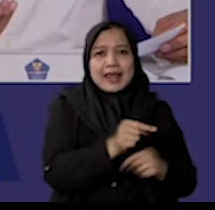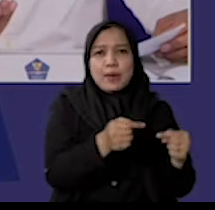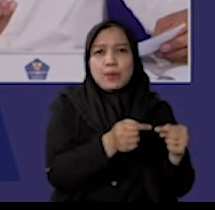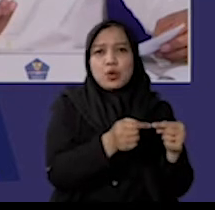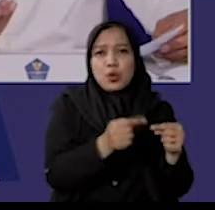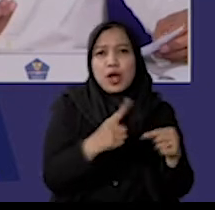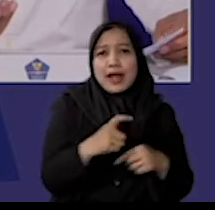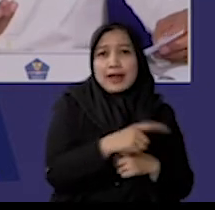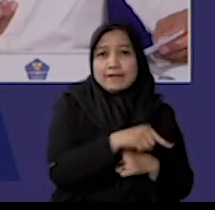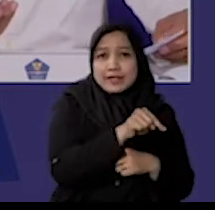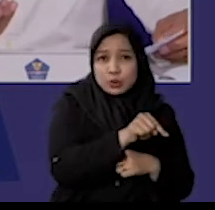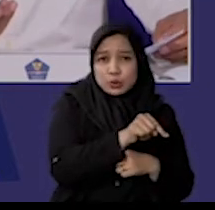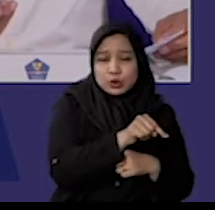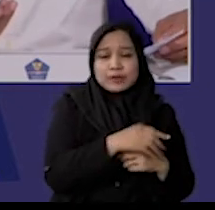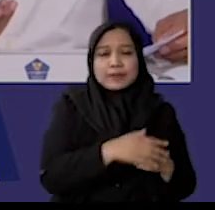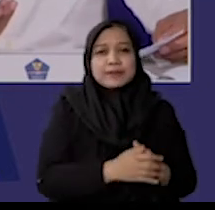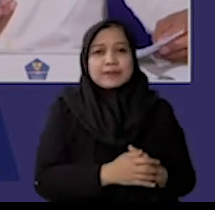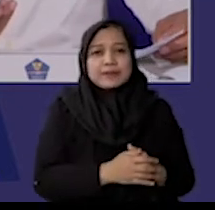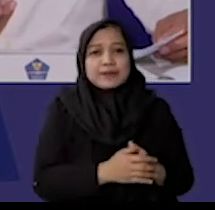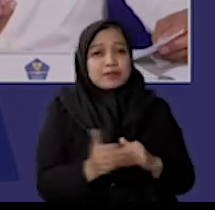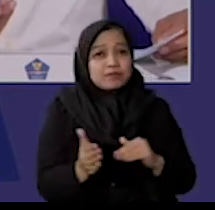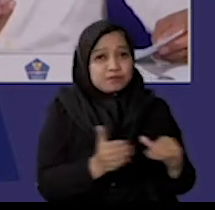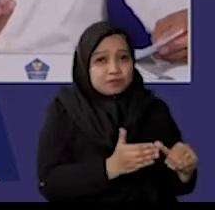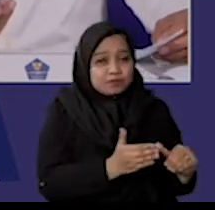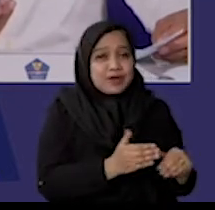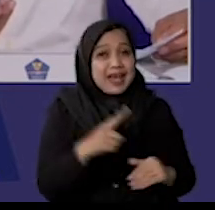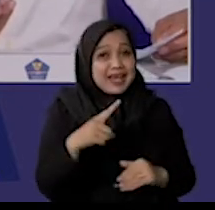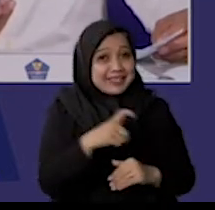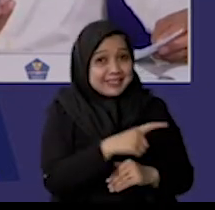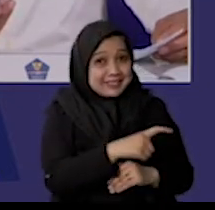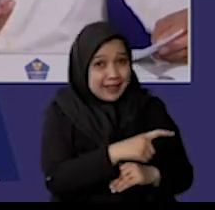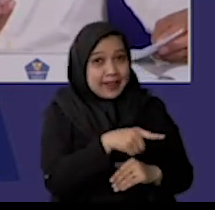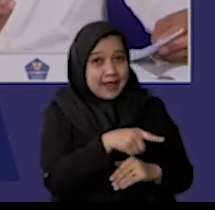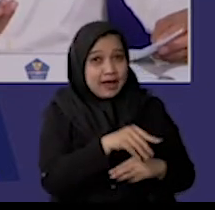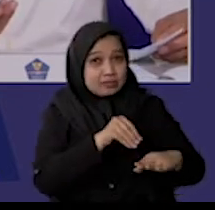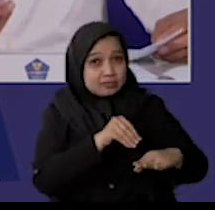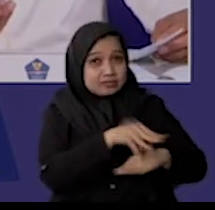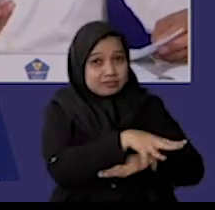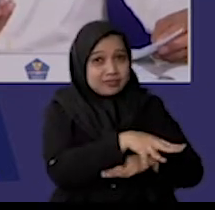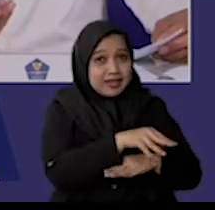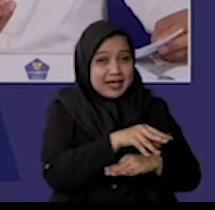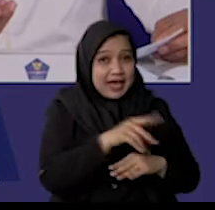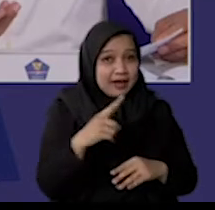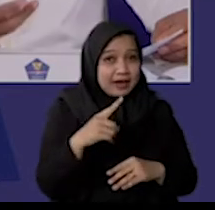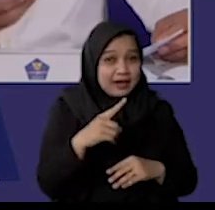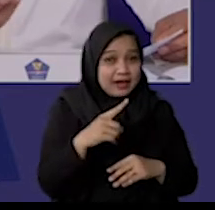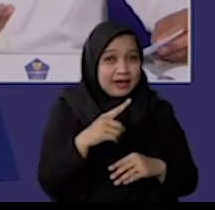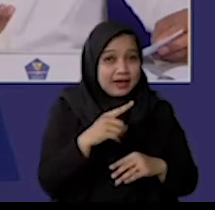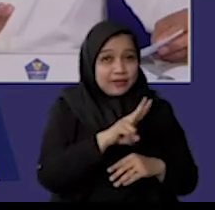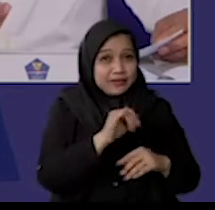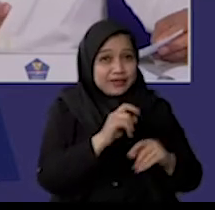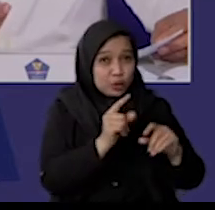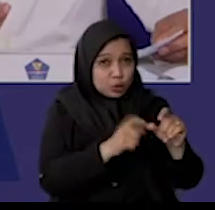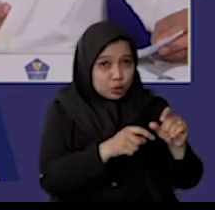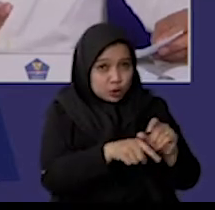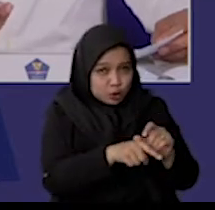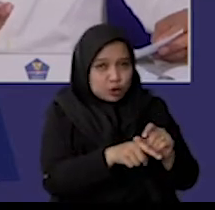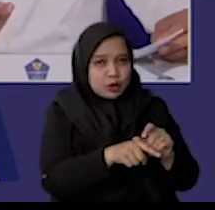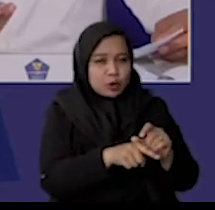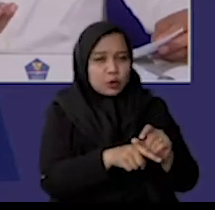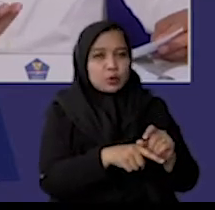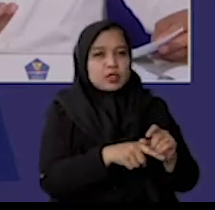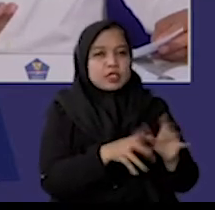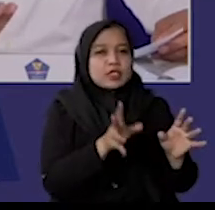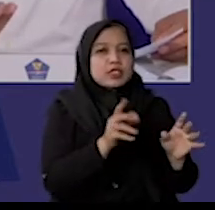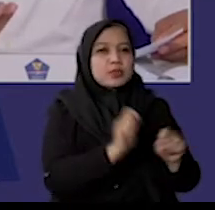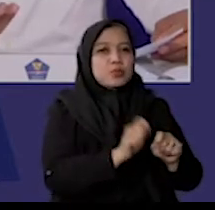virus tersebut, kemudian sel-sel yang diinfeksi oleh virus ini kemudian diperbanyak. Dan